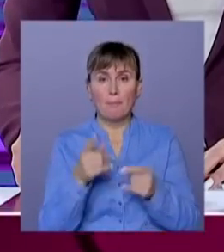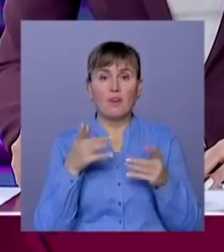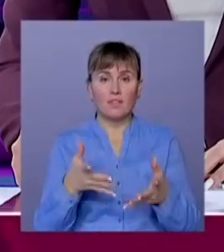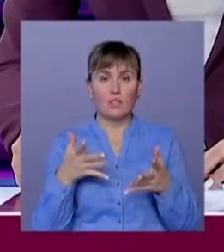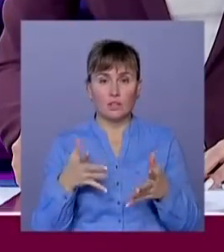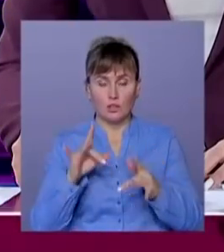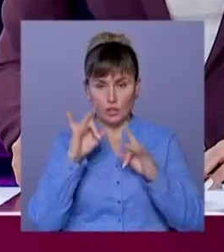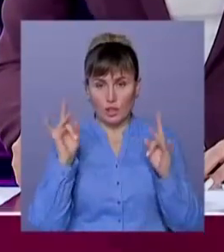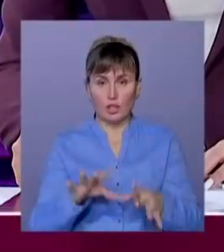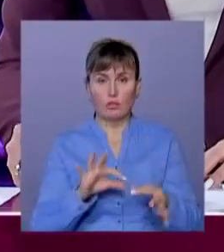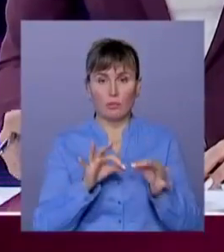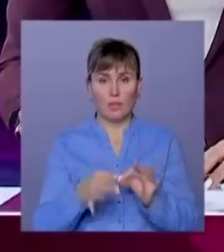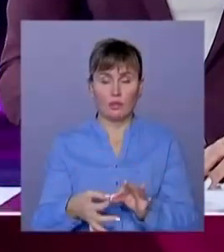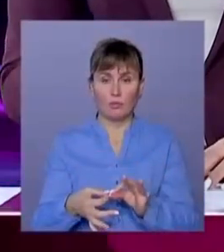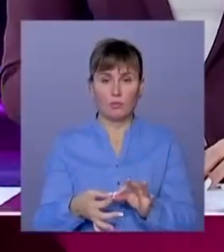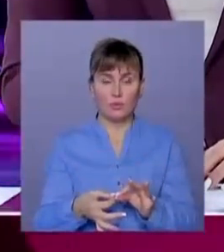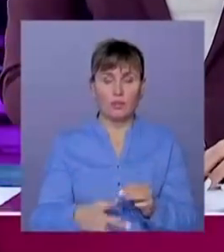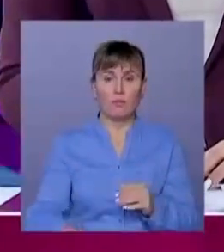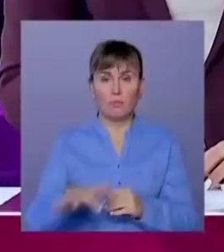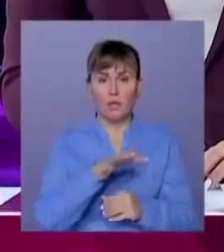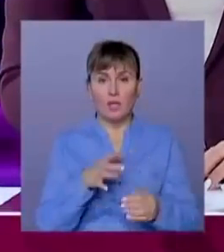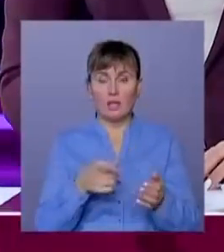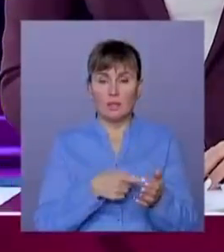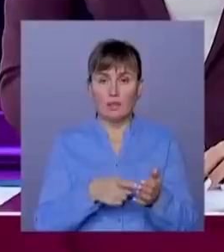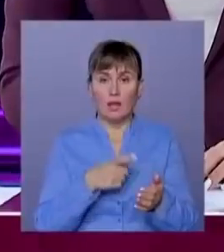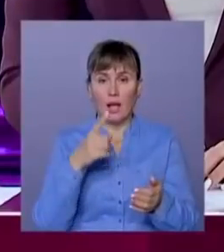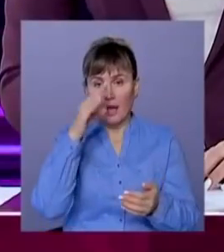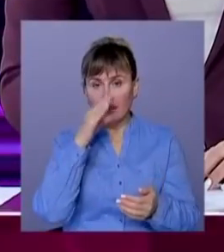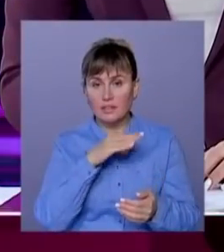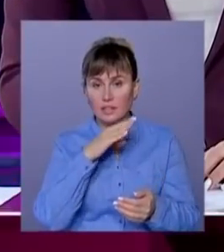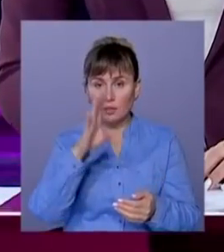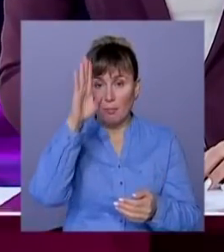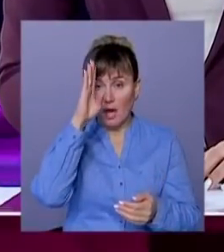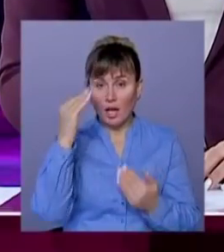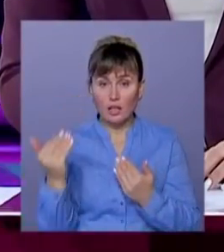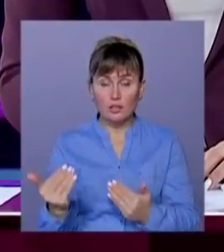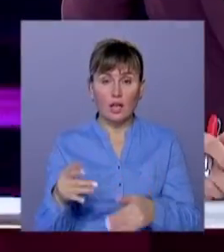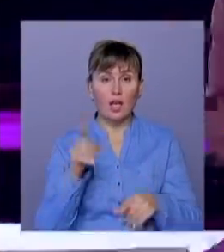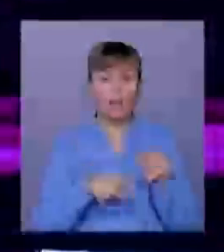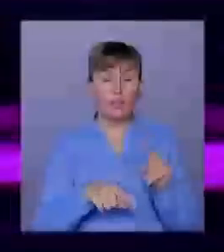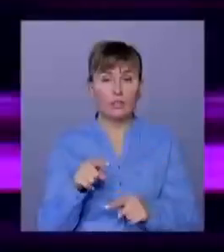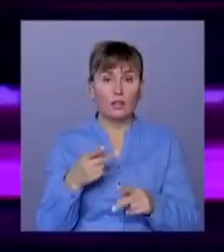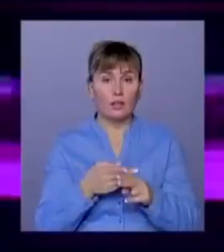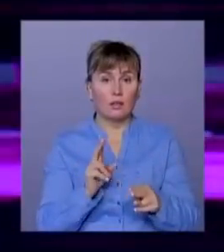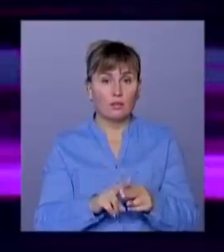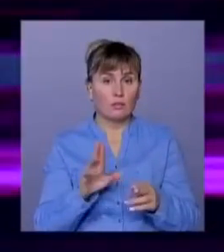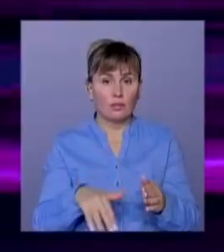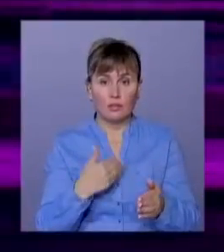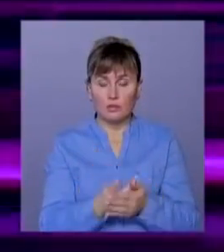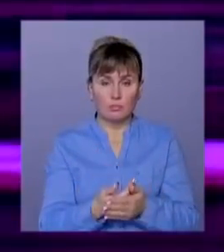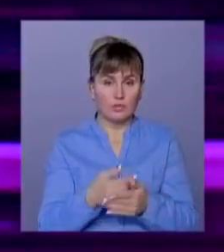выяснились шокирующие подробности. В поле зрения следствия попал отец мальчика. Родные пострадавшего эту версию до сих